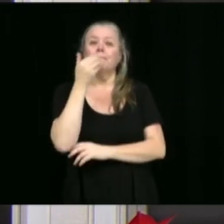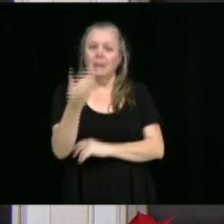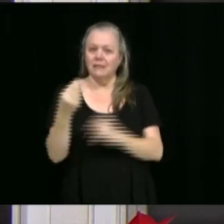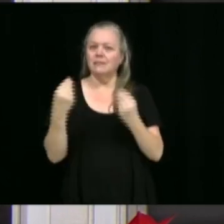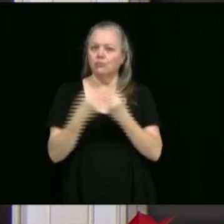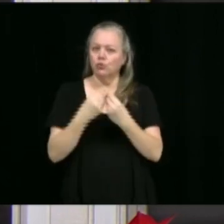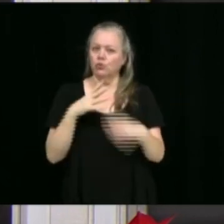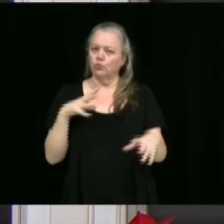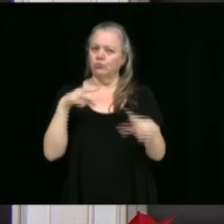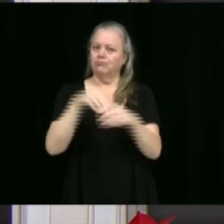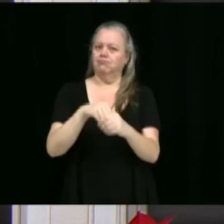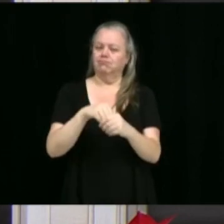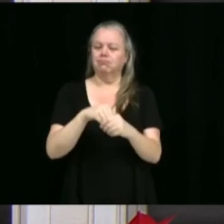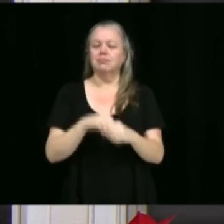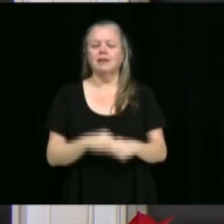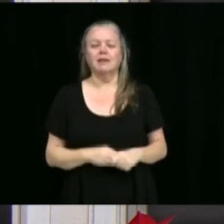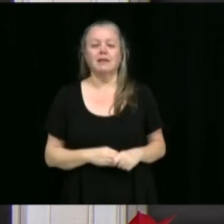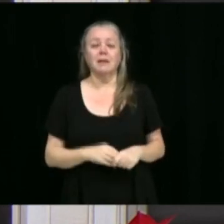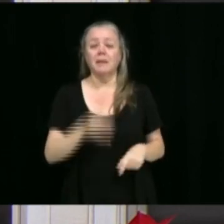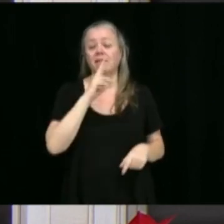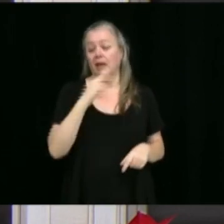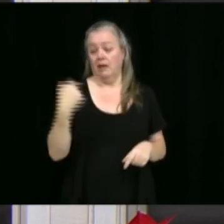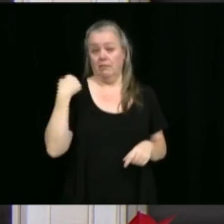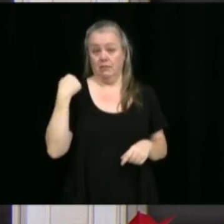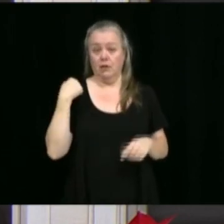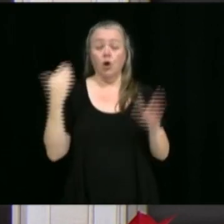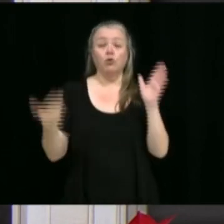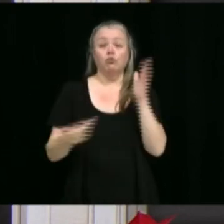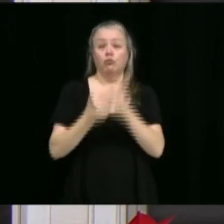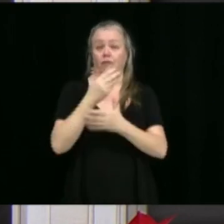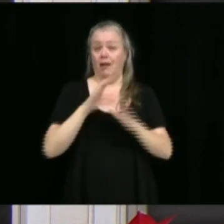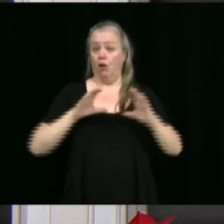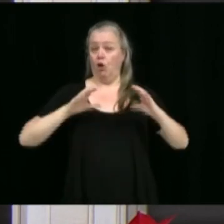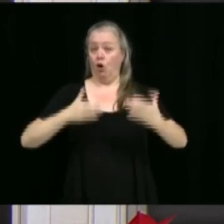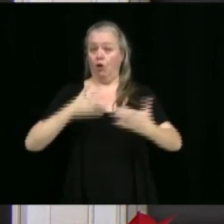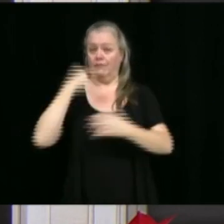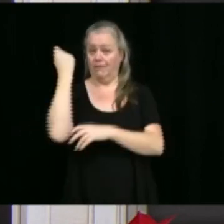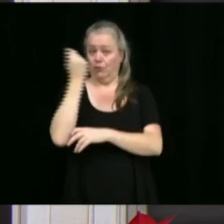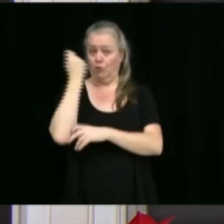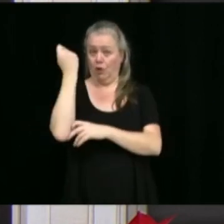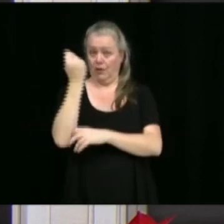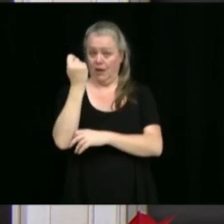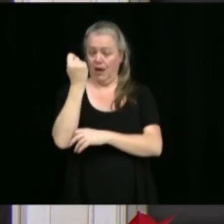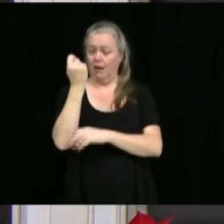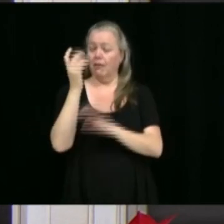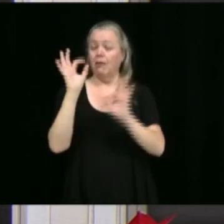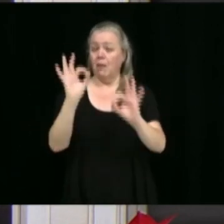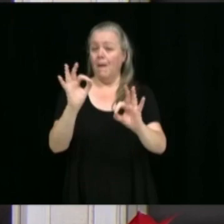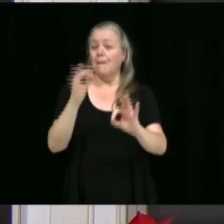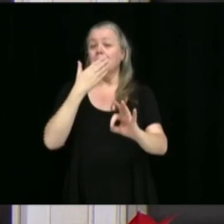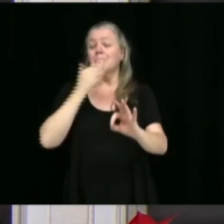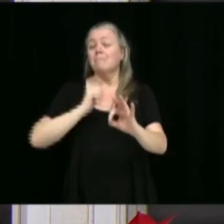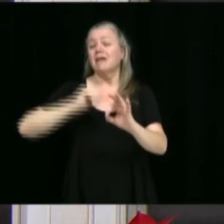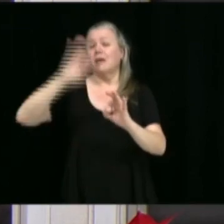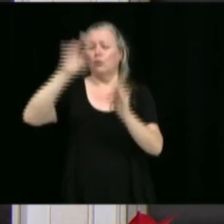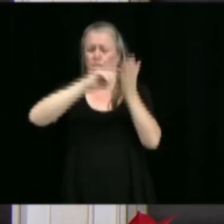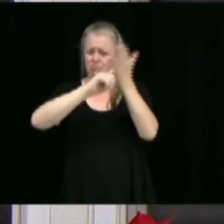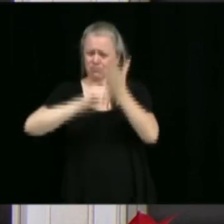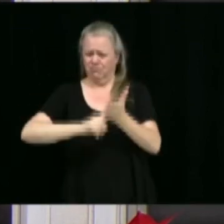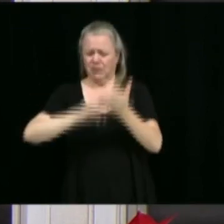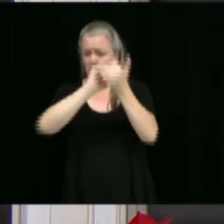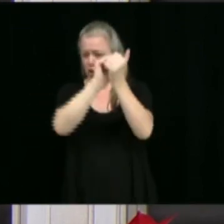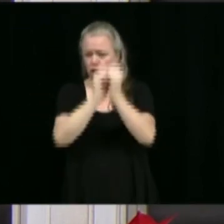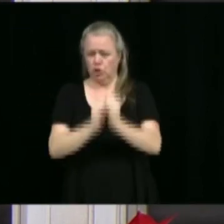on a fait récemment la présentation du nouvel Ordre victorien qui sera revampé, qui aura de nouvelles catégories